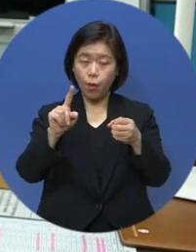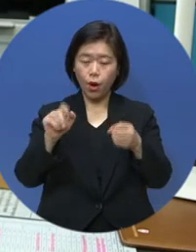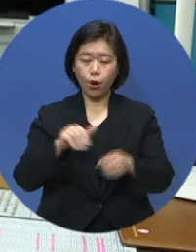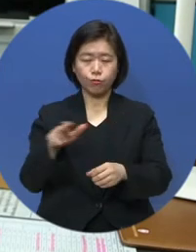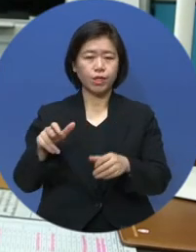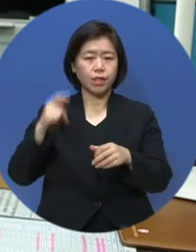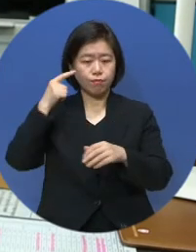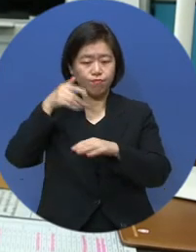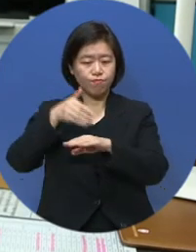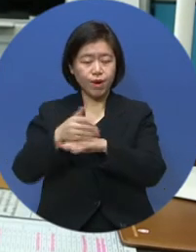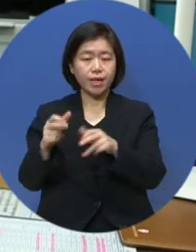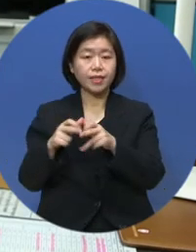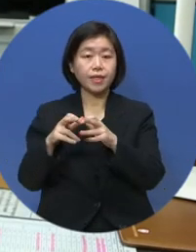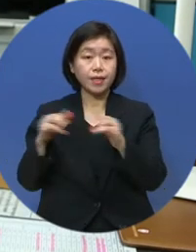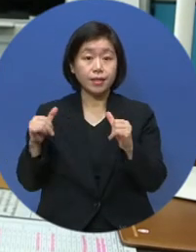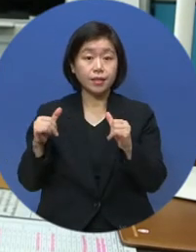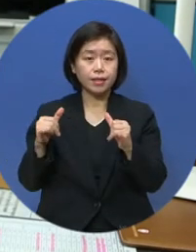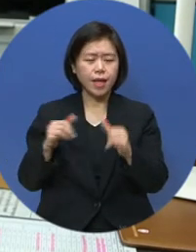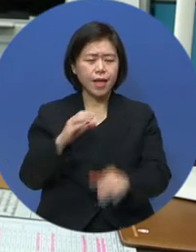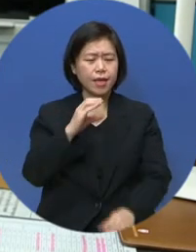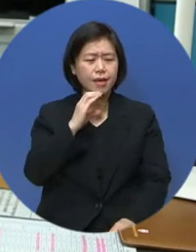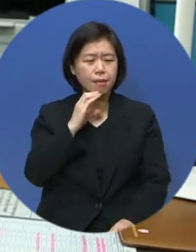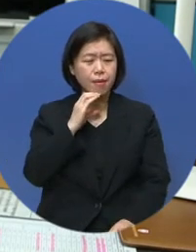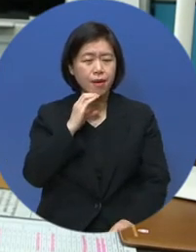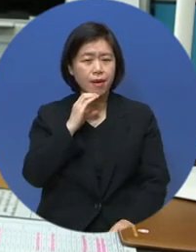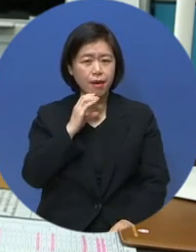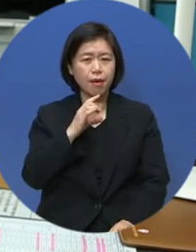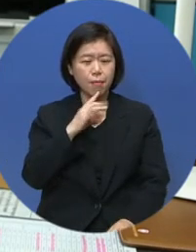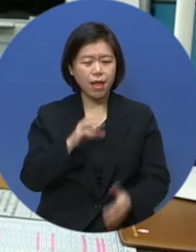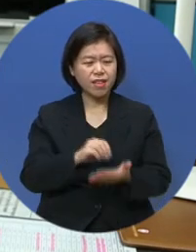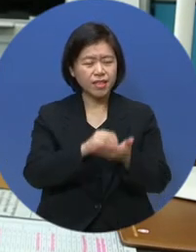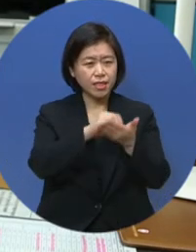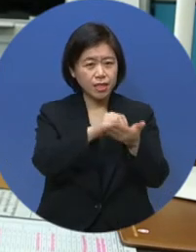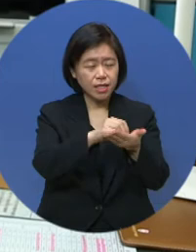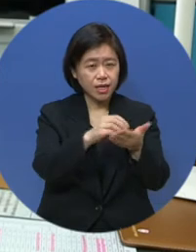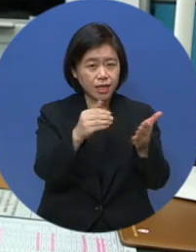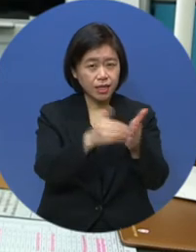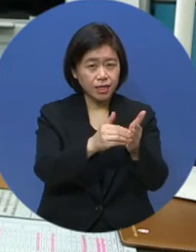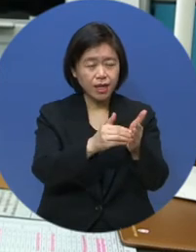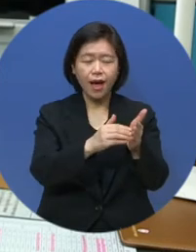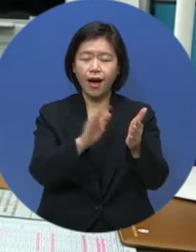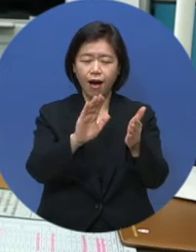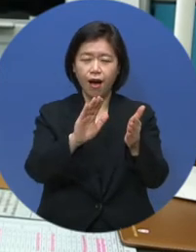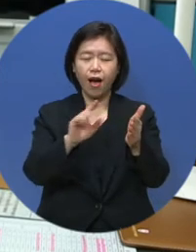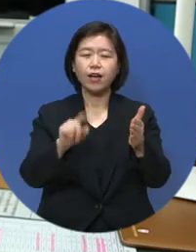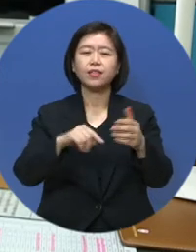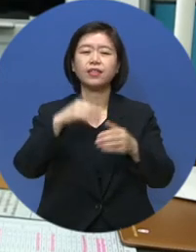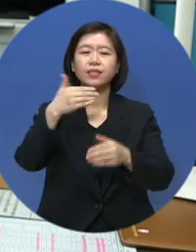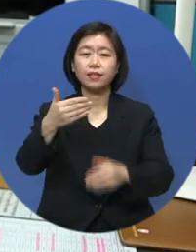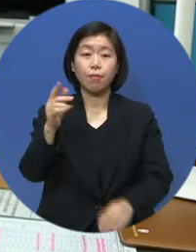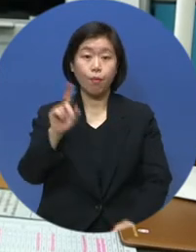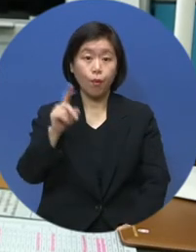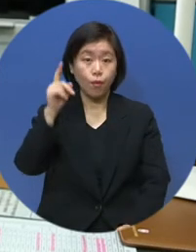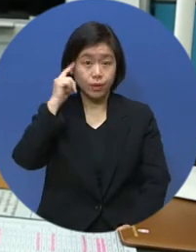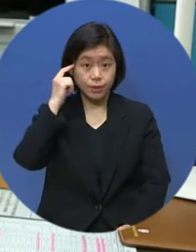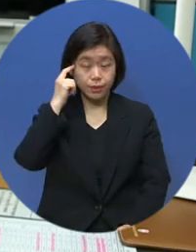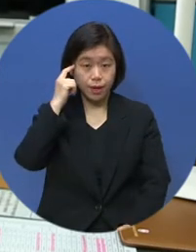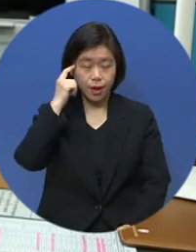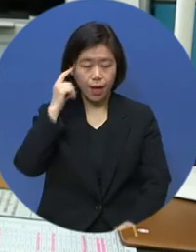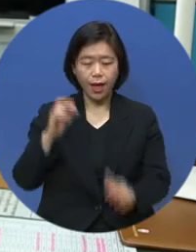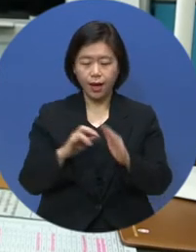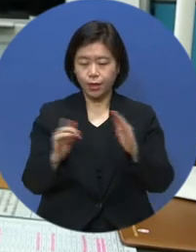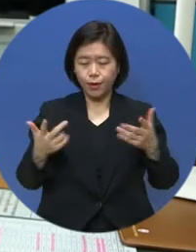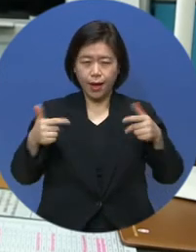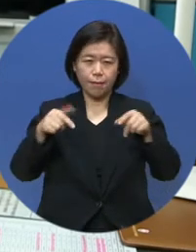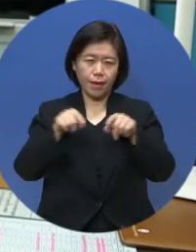취업하는 것을 넘어서 직접 가족과 함께 운영하는 카페 모델을 만들어 보는 것이 우리 복지관이 가지고